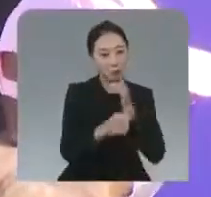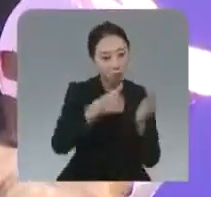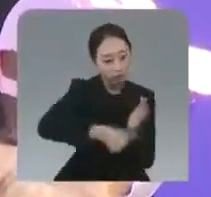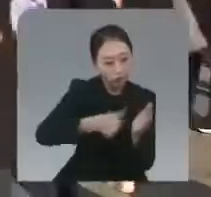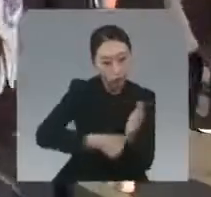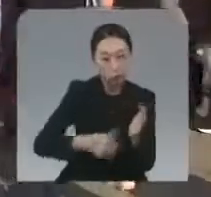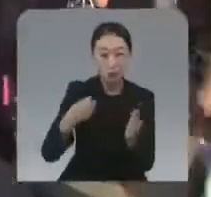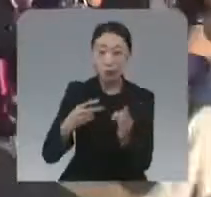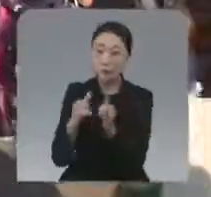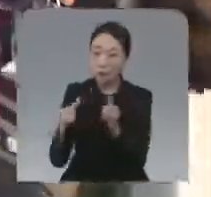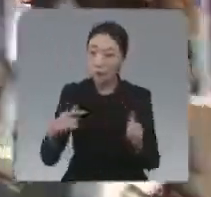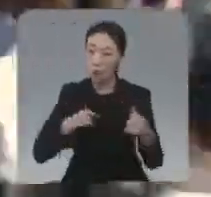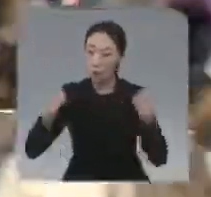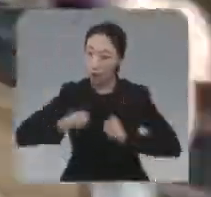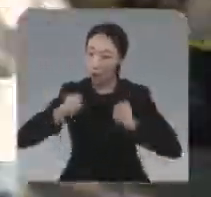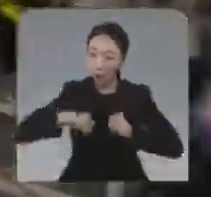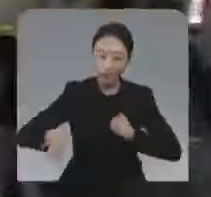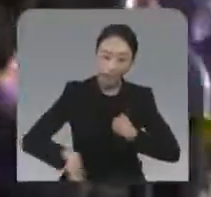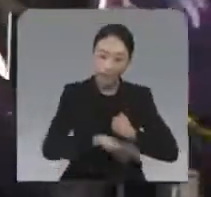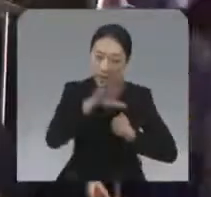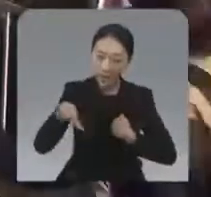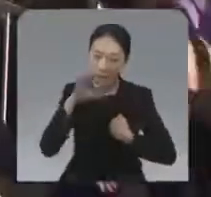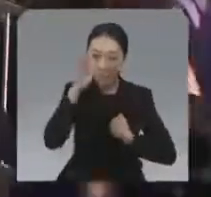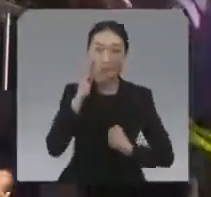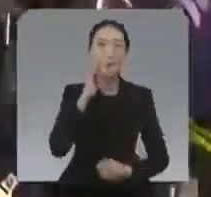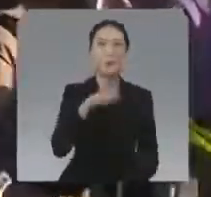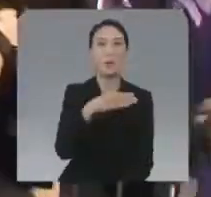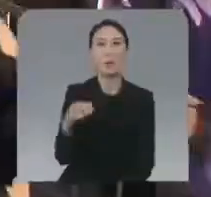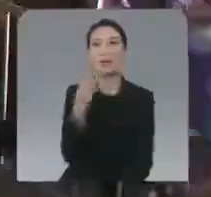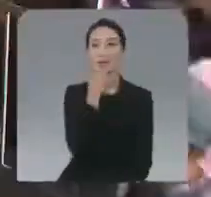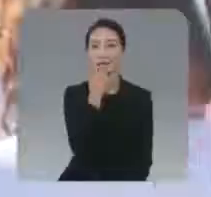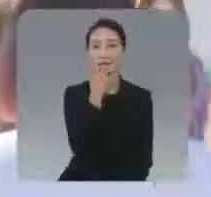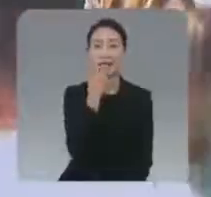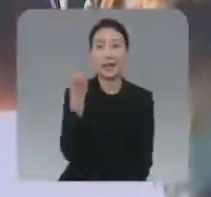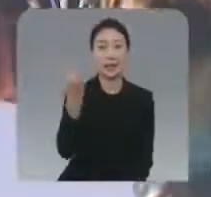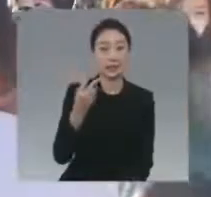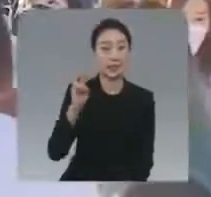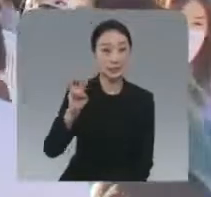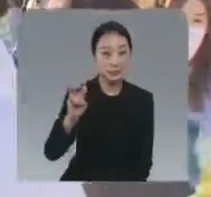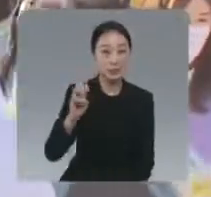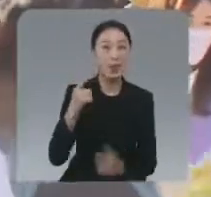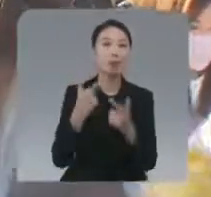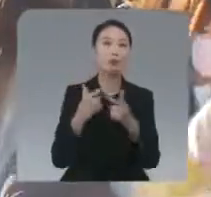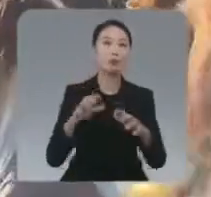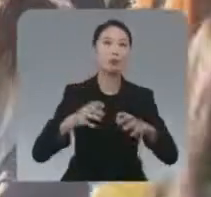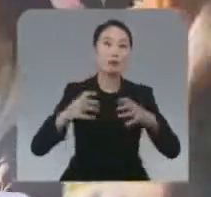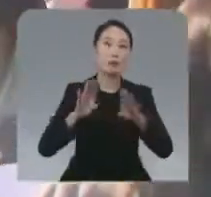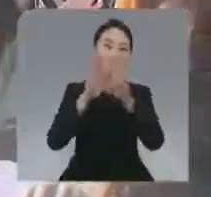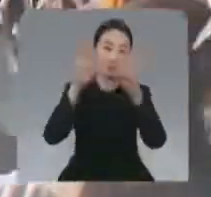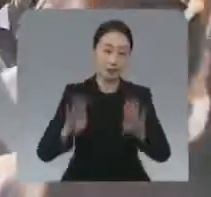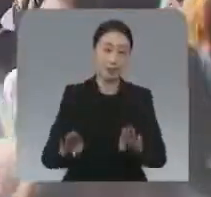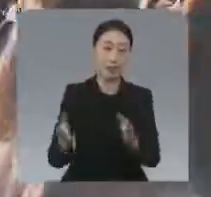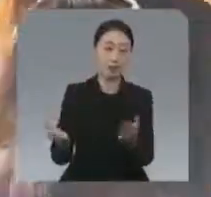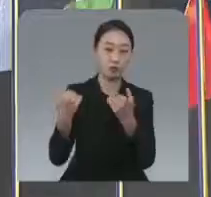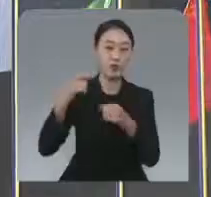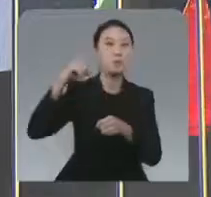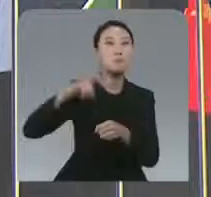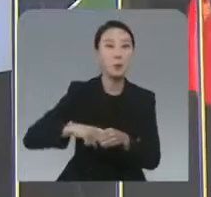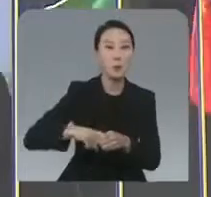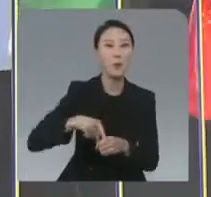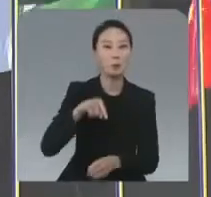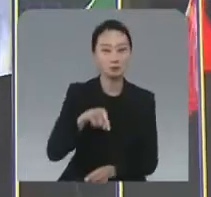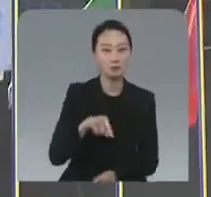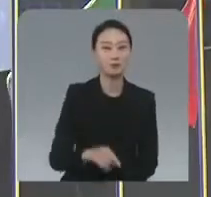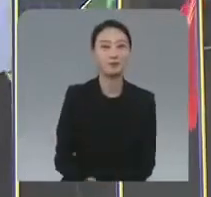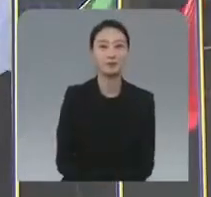tràn ngập dòng người và các biểu tượng màu tím đó là bởi Đây là nơi diễn ra buổi biểu diễn của nhóm nhạc Đoàn thiếu niên chống đạn BTS cầu chúc cho Hàn Quốc